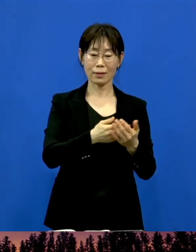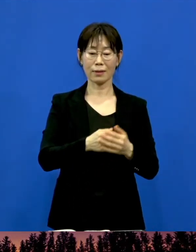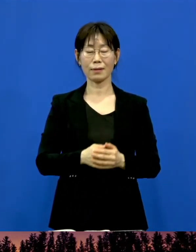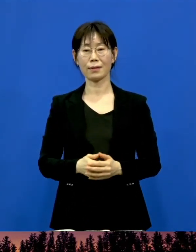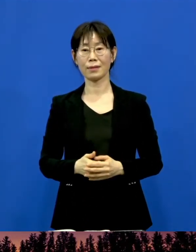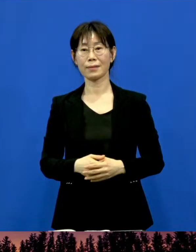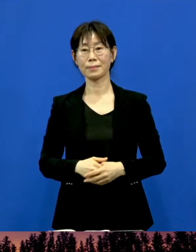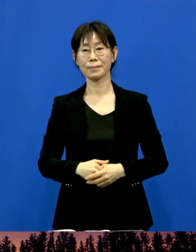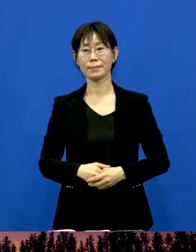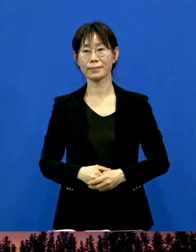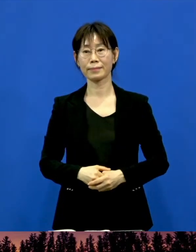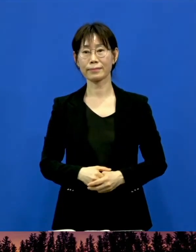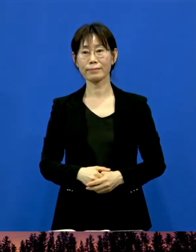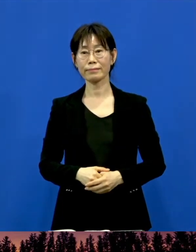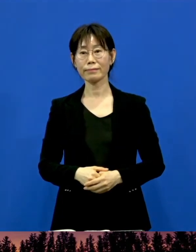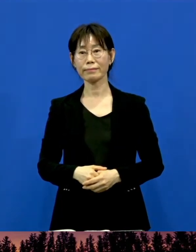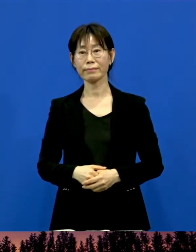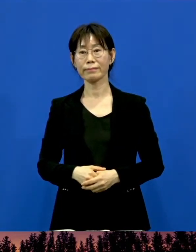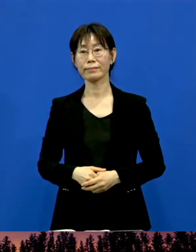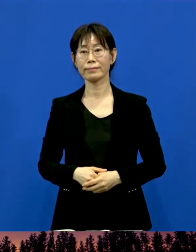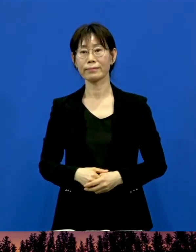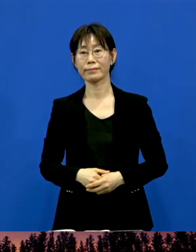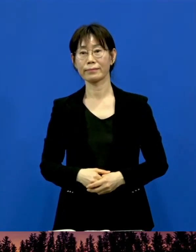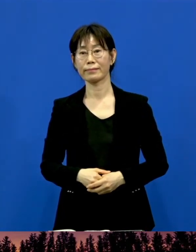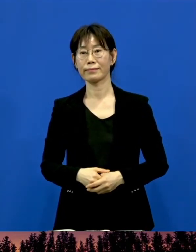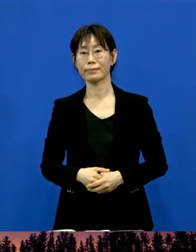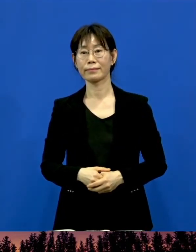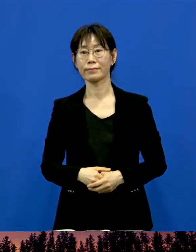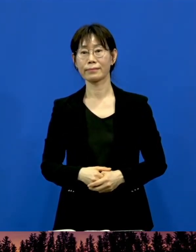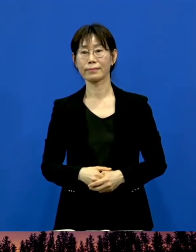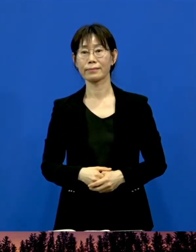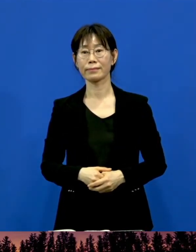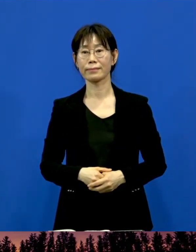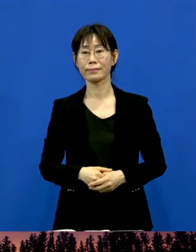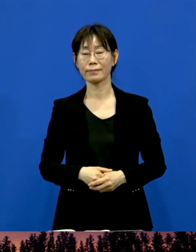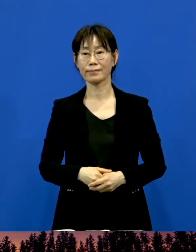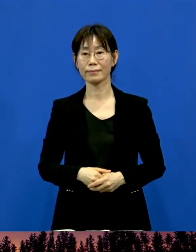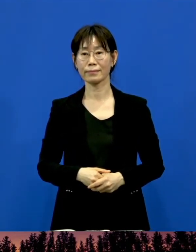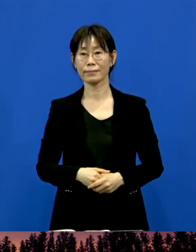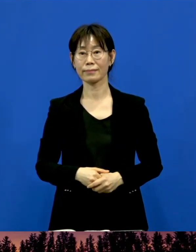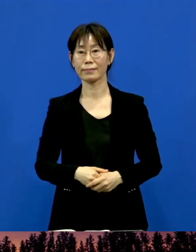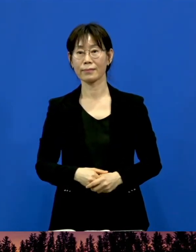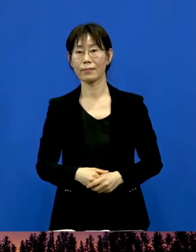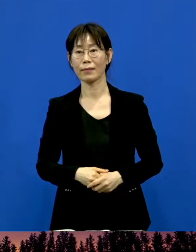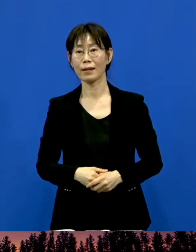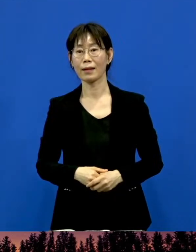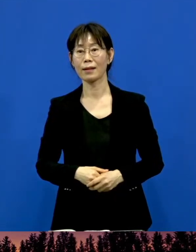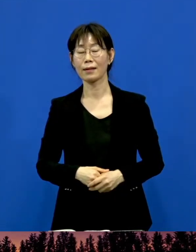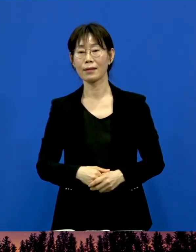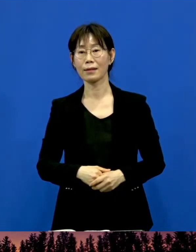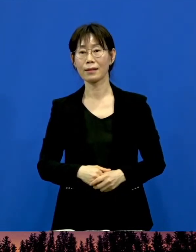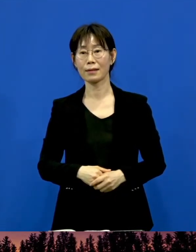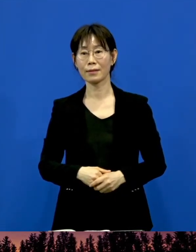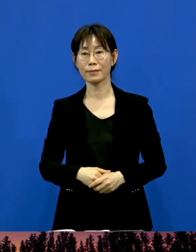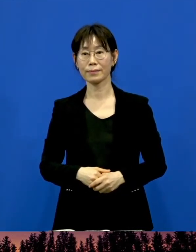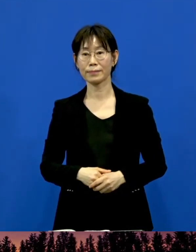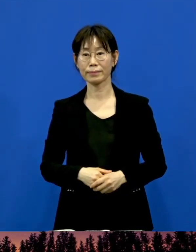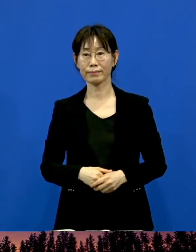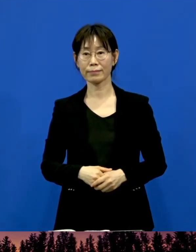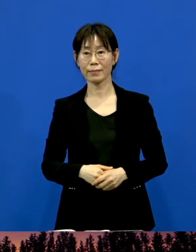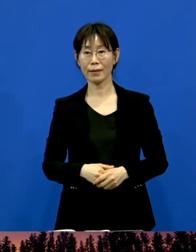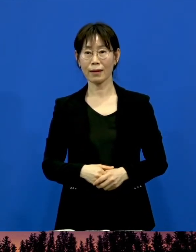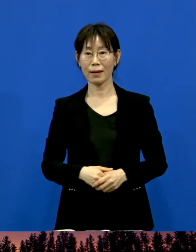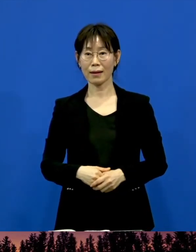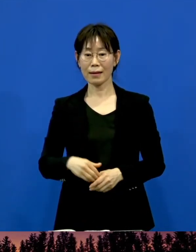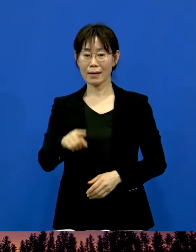여러분, 언제 업그레이드의 삶이 멈추어지느냐? 더 이상 올라갈 곳이 없는 곳까지 도달할 때까지요. 그게 언제 가능해요? 하나님을 만날